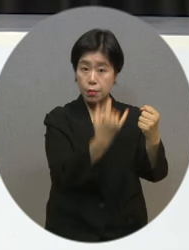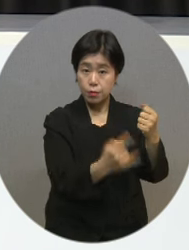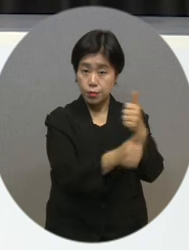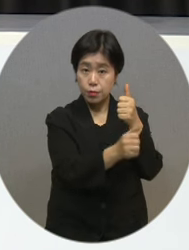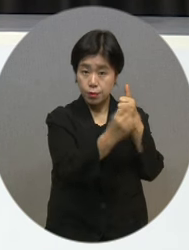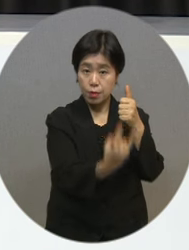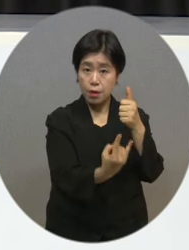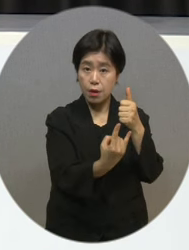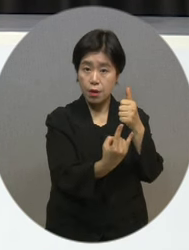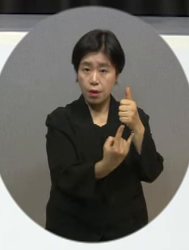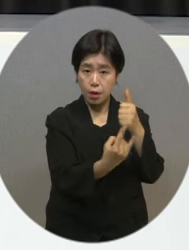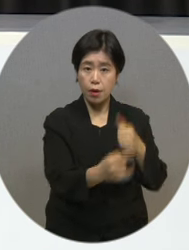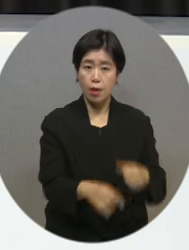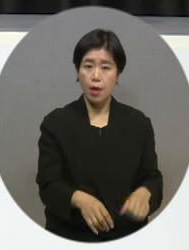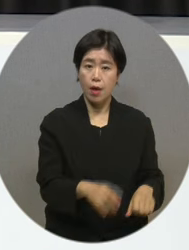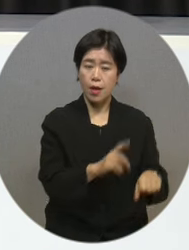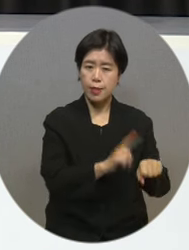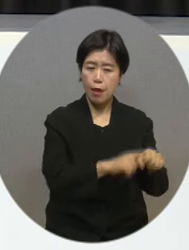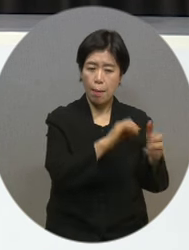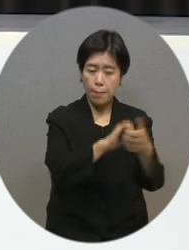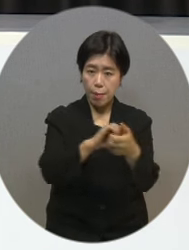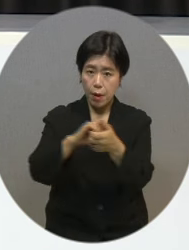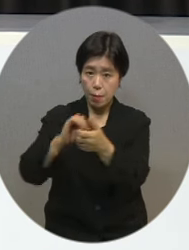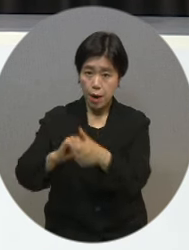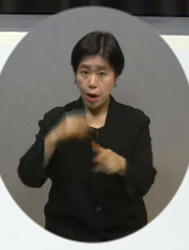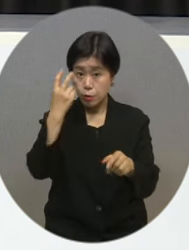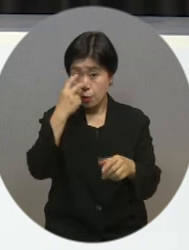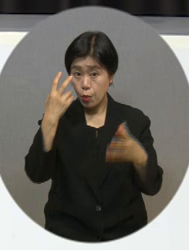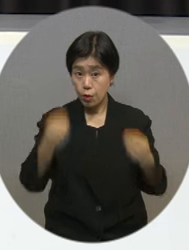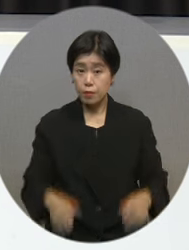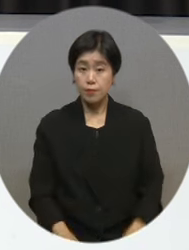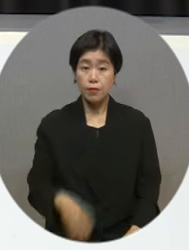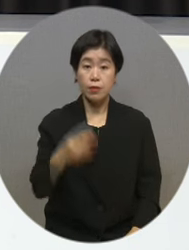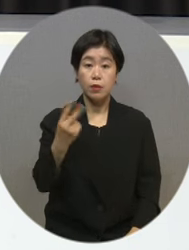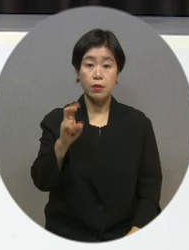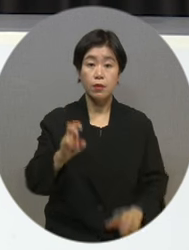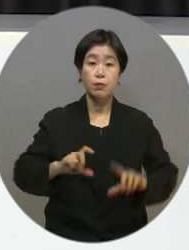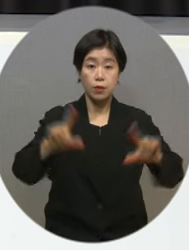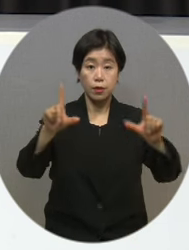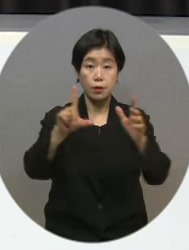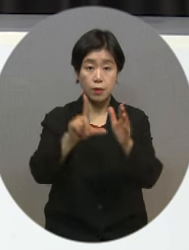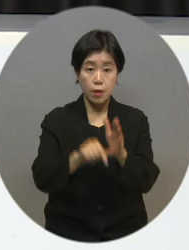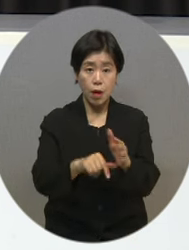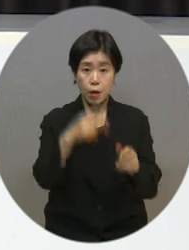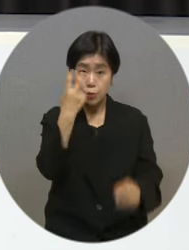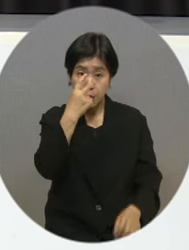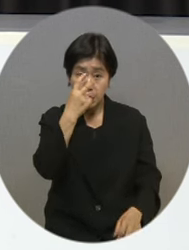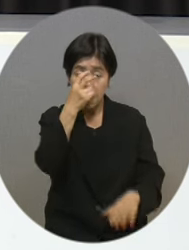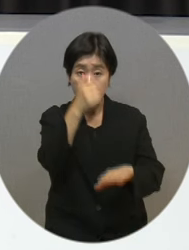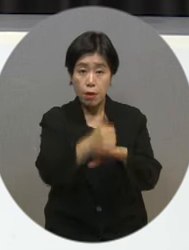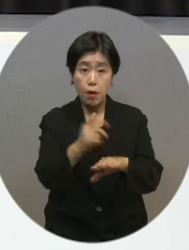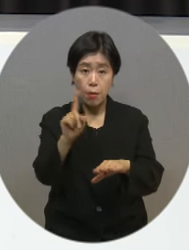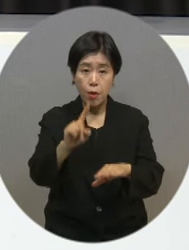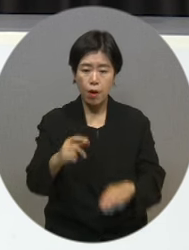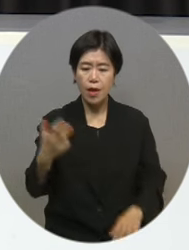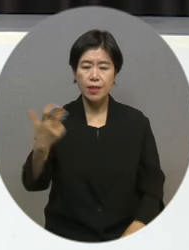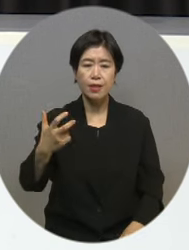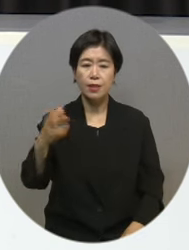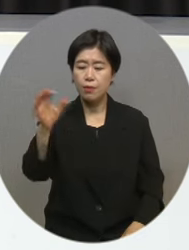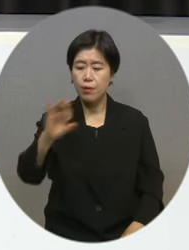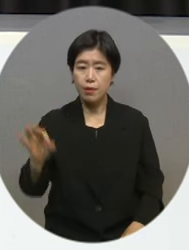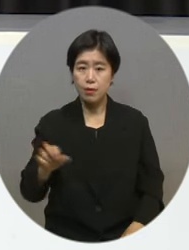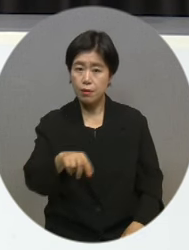해요. 근데 한 2020년도에 했던 조사에서도 70% 이상의 국민들이